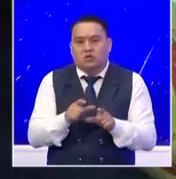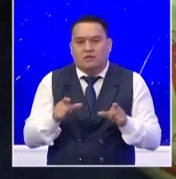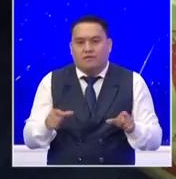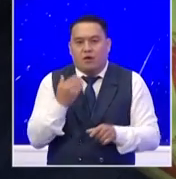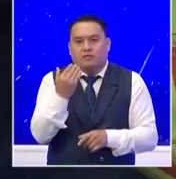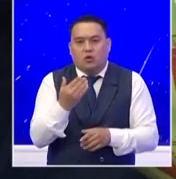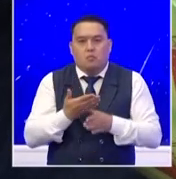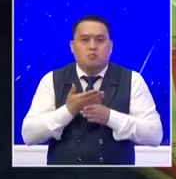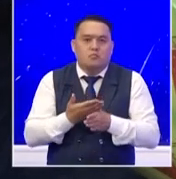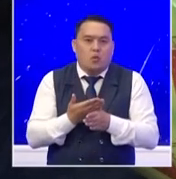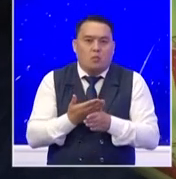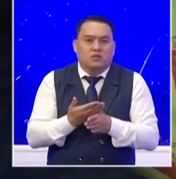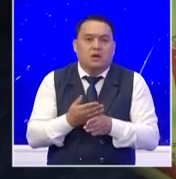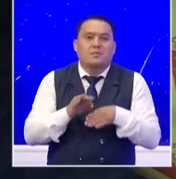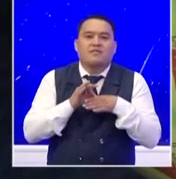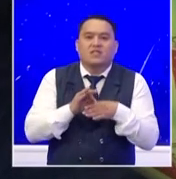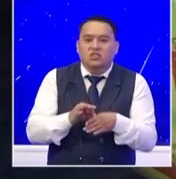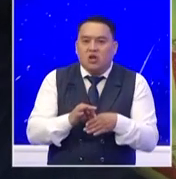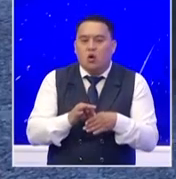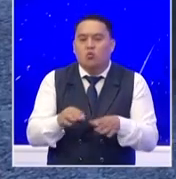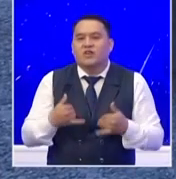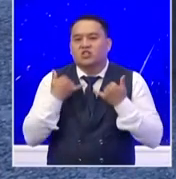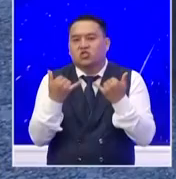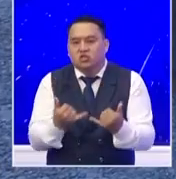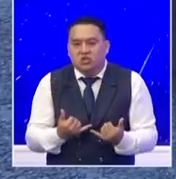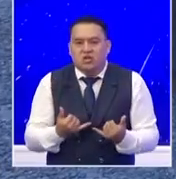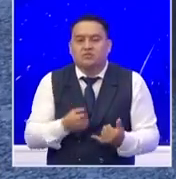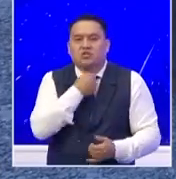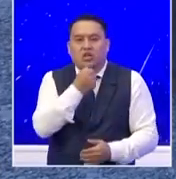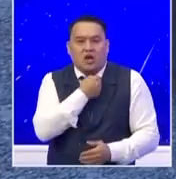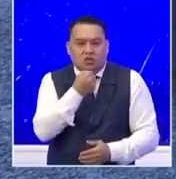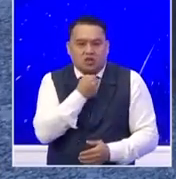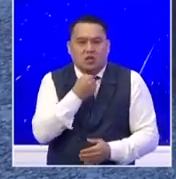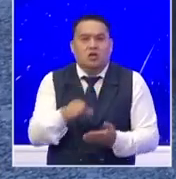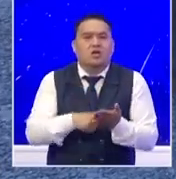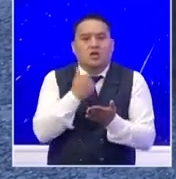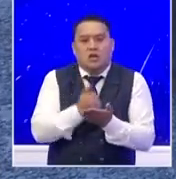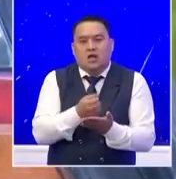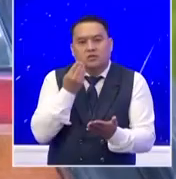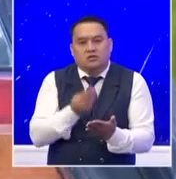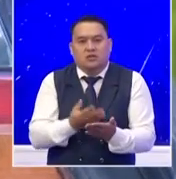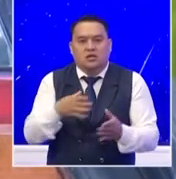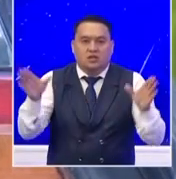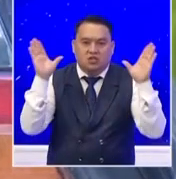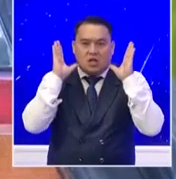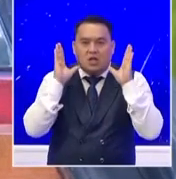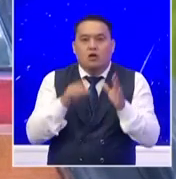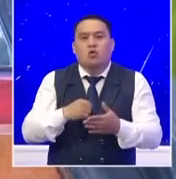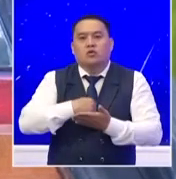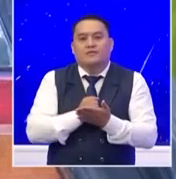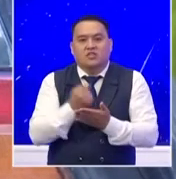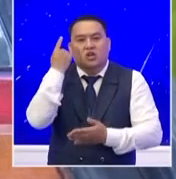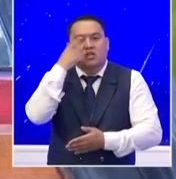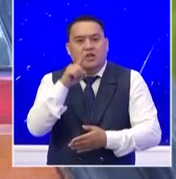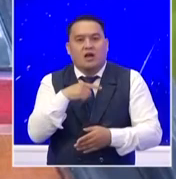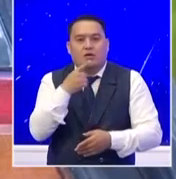По их словам, оказание помощи, а также проявление уважения и почтения к старшим является одной из главных ценностей ислама. Как утверждают